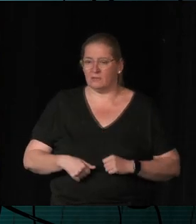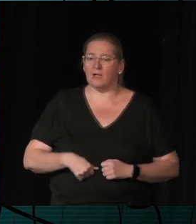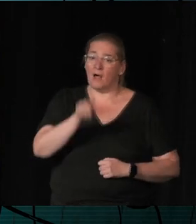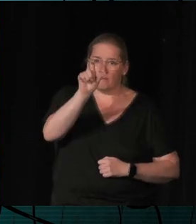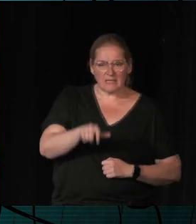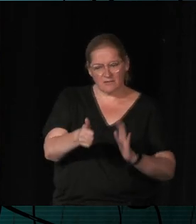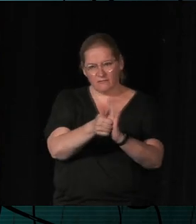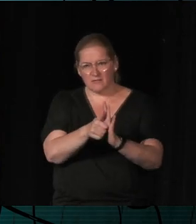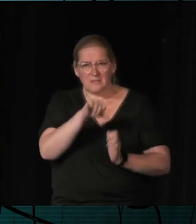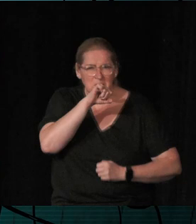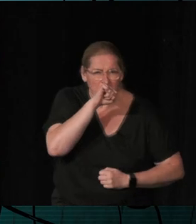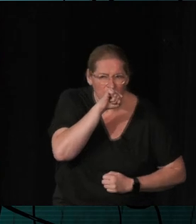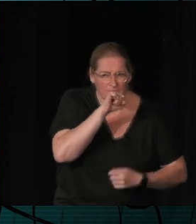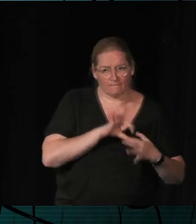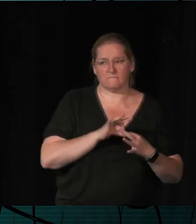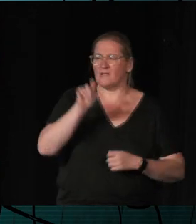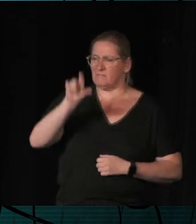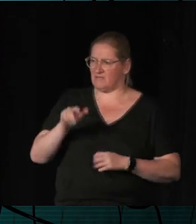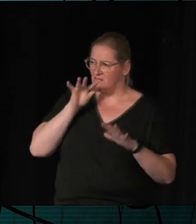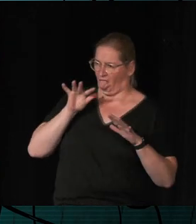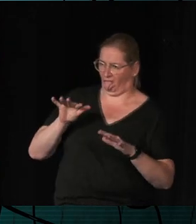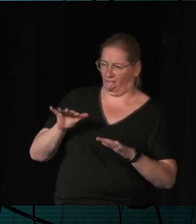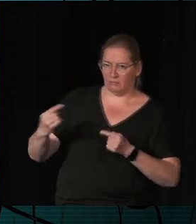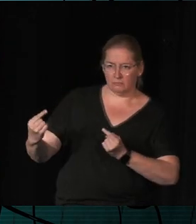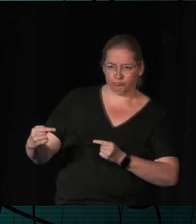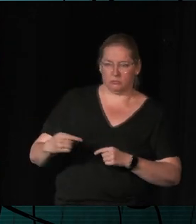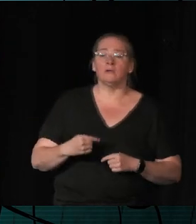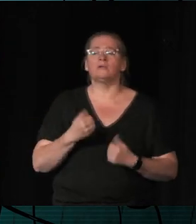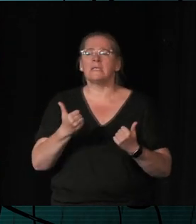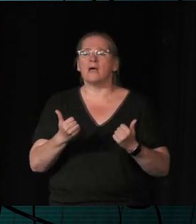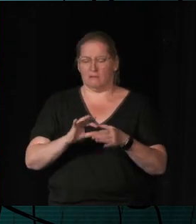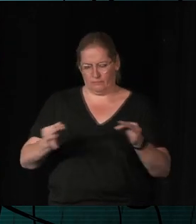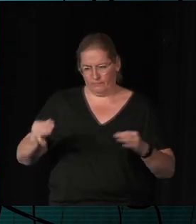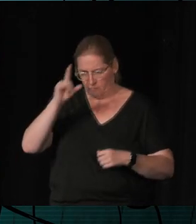pour l'un ou vraiment en détester un autre. Et le principe qui est intéressant dans ces jeux-là, c'est qu'on peut